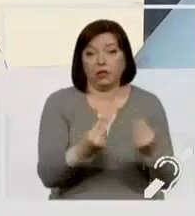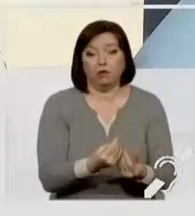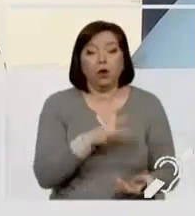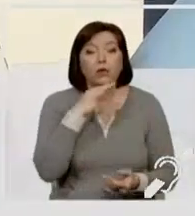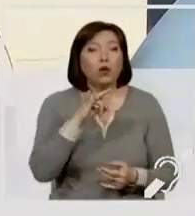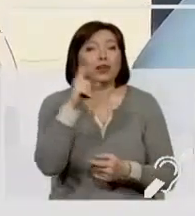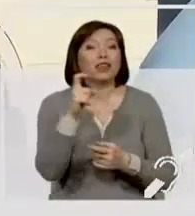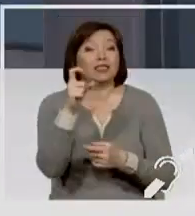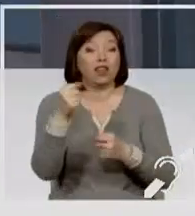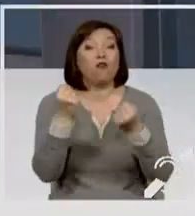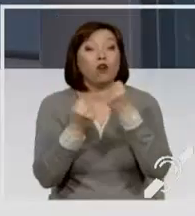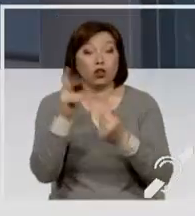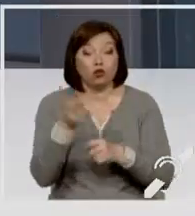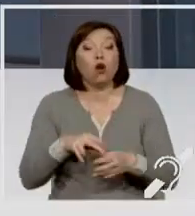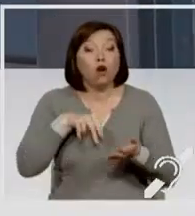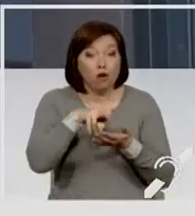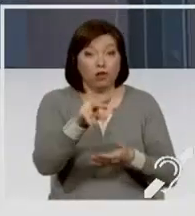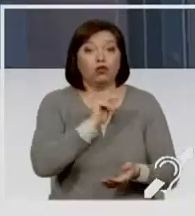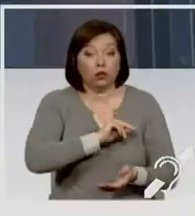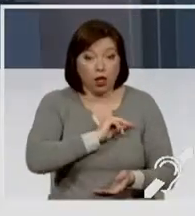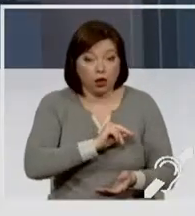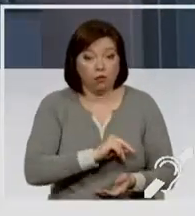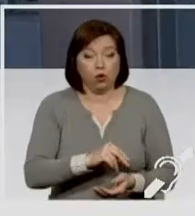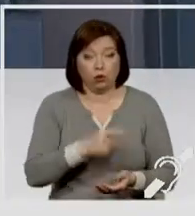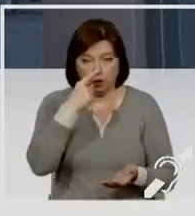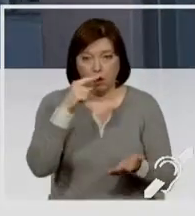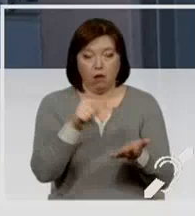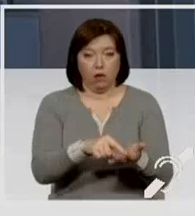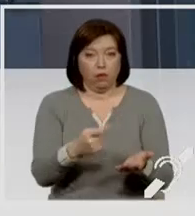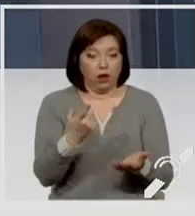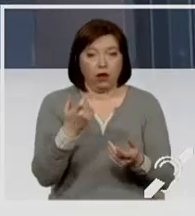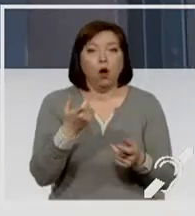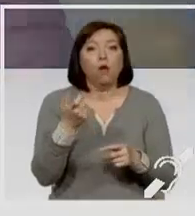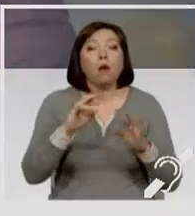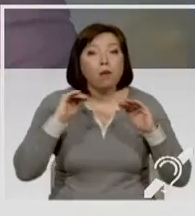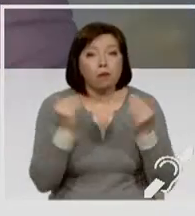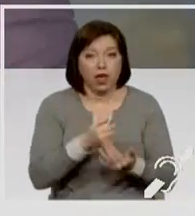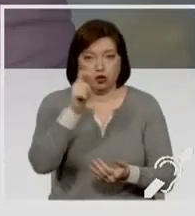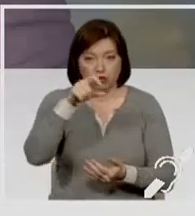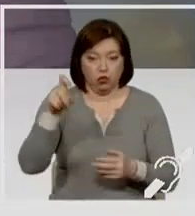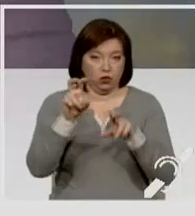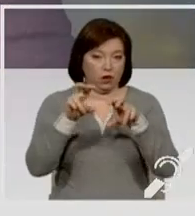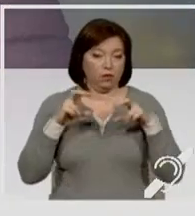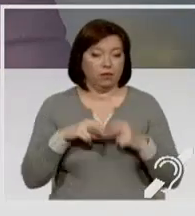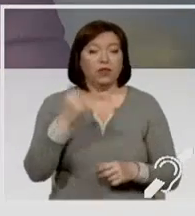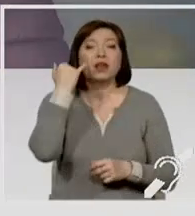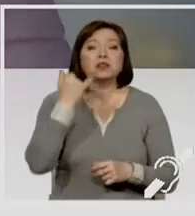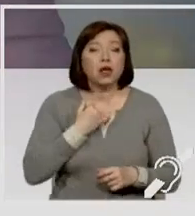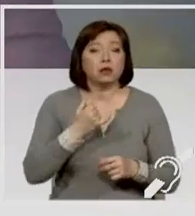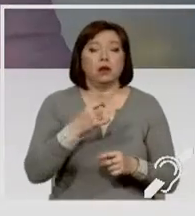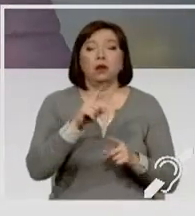dintre conducătorii auto care au venit la serviciu astăzi s-au pomenit cu mai puțini pasageri. Am sunat și au spus că nu o să